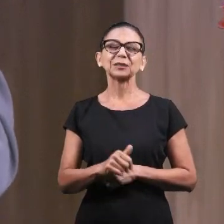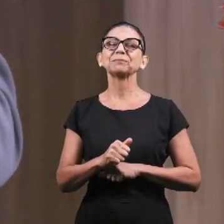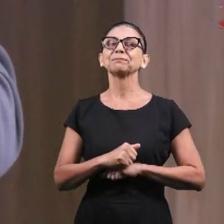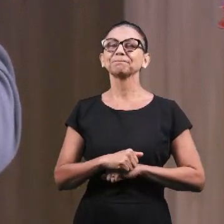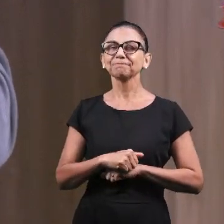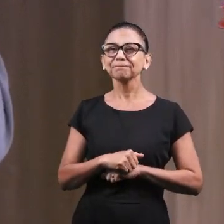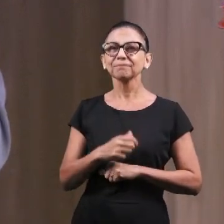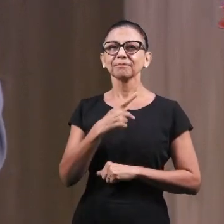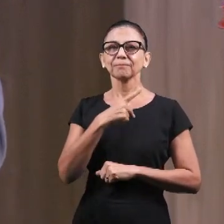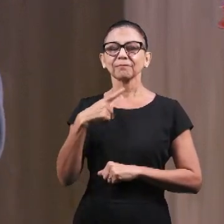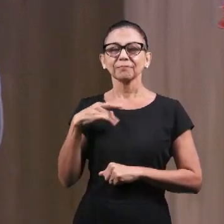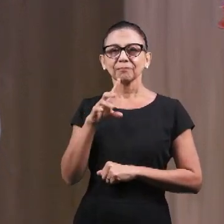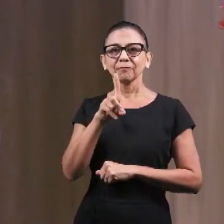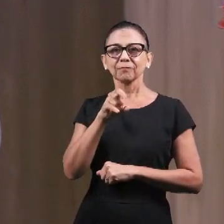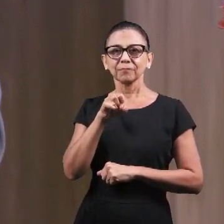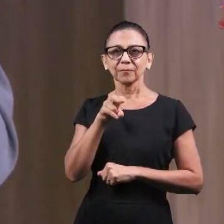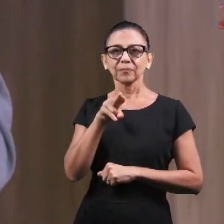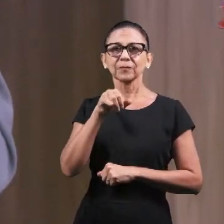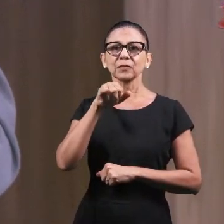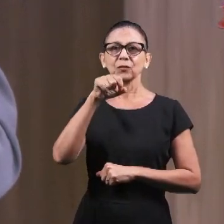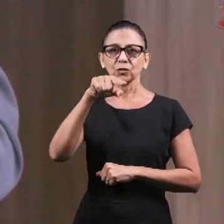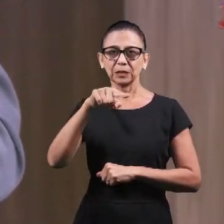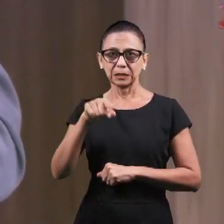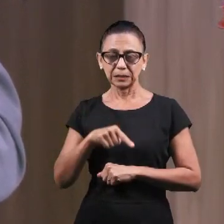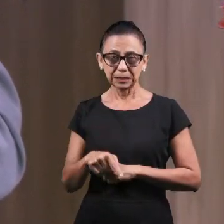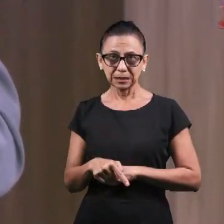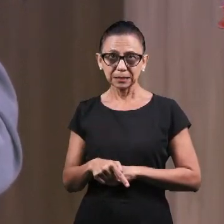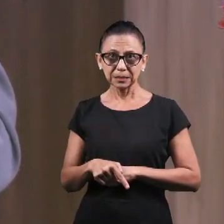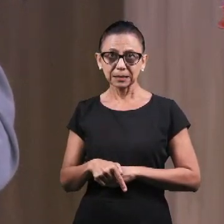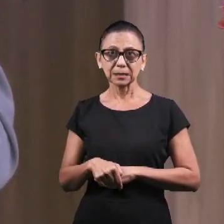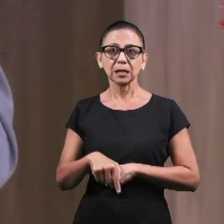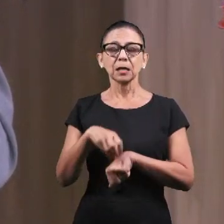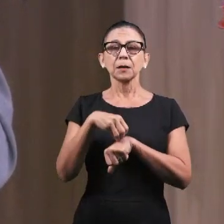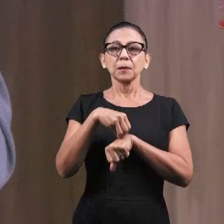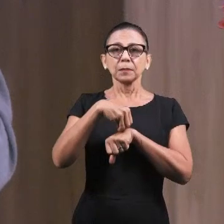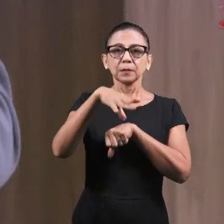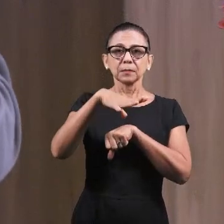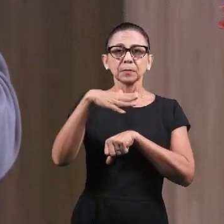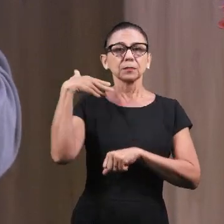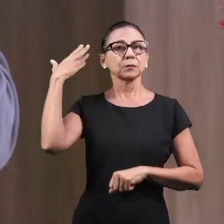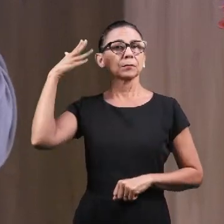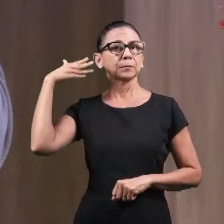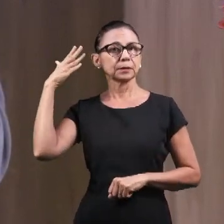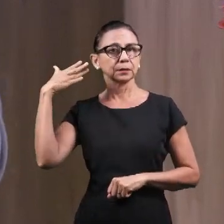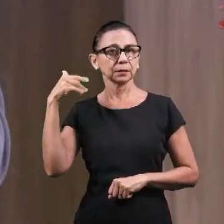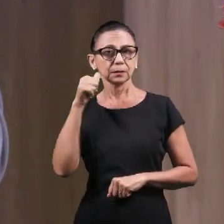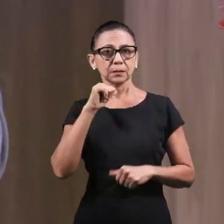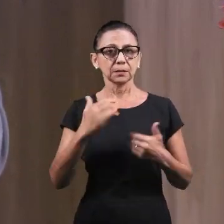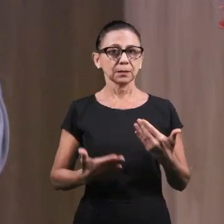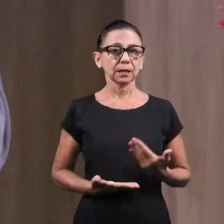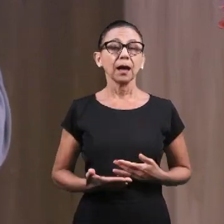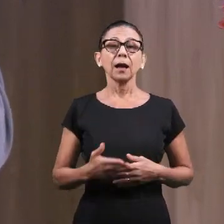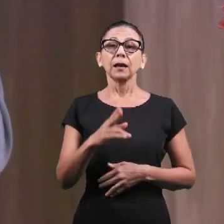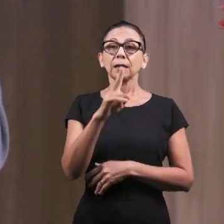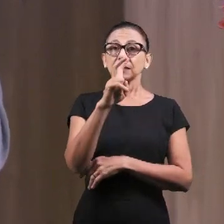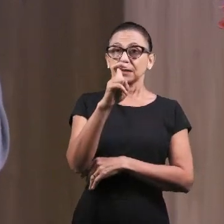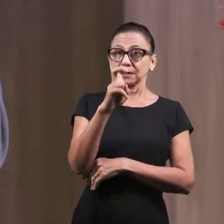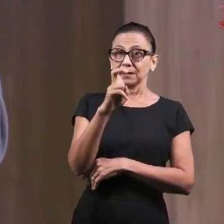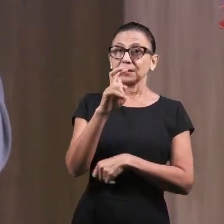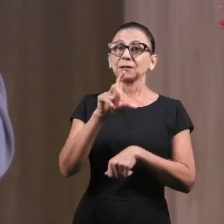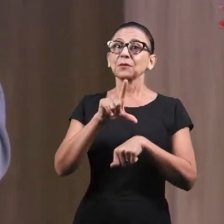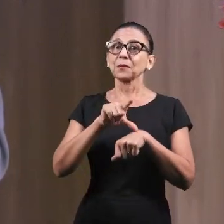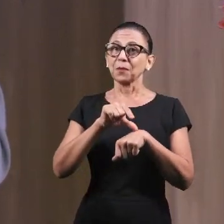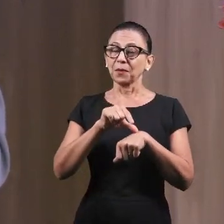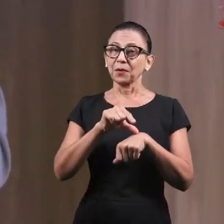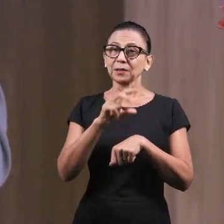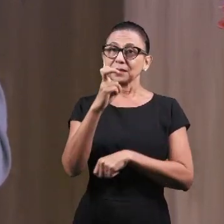Le pasteur Ginny Cyprest va apporter une parole aux sœurs. Et à 5h l'après-midi, pour les